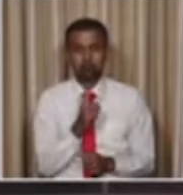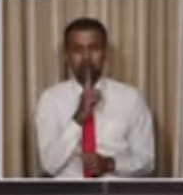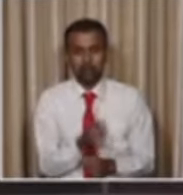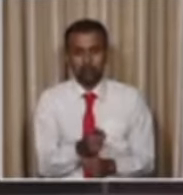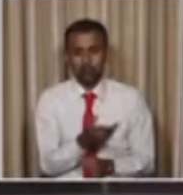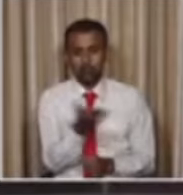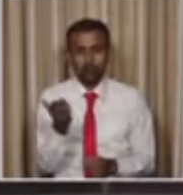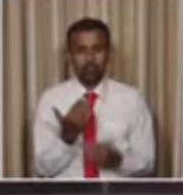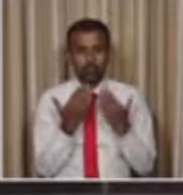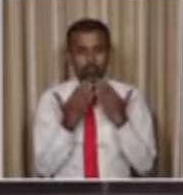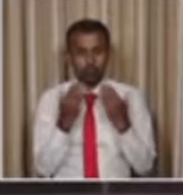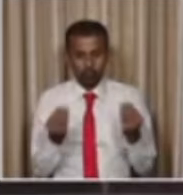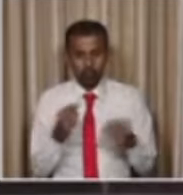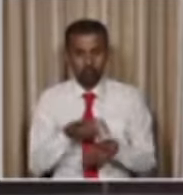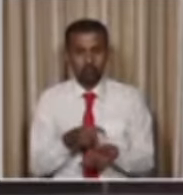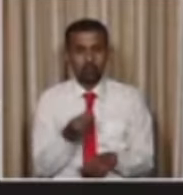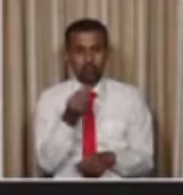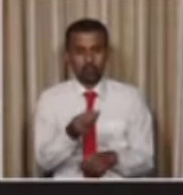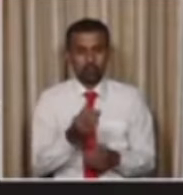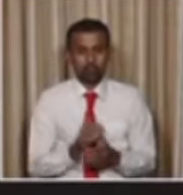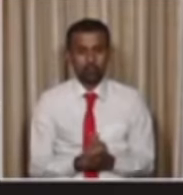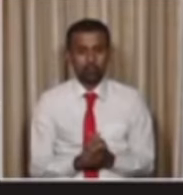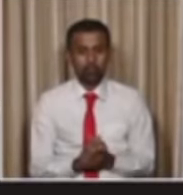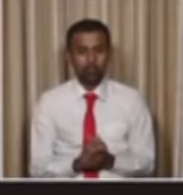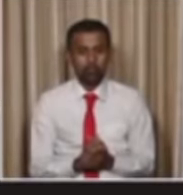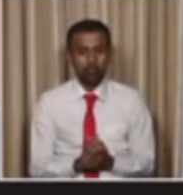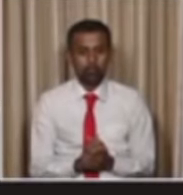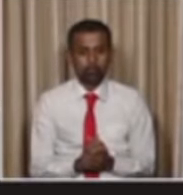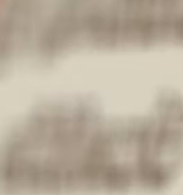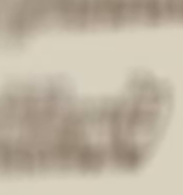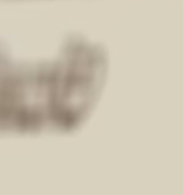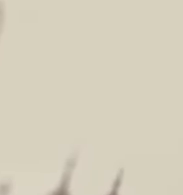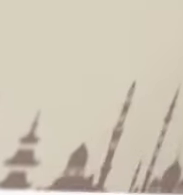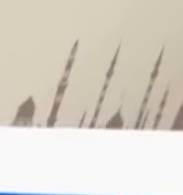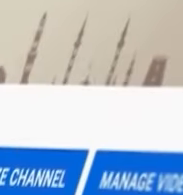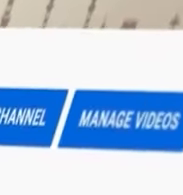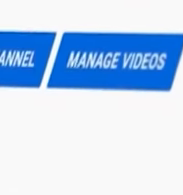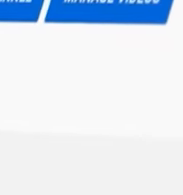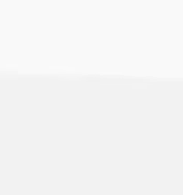කරමින් ඔබතුමාට ස්තුතිය පළ කරනවා කාලය ලබා දුන්නාට. ස්තුතිගරු මන්ත්‍රීතුමා මීළඟට